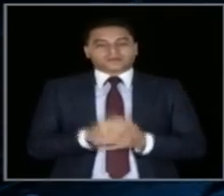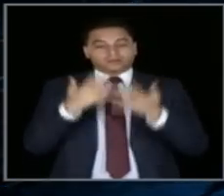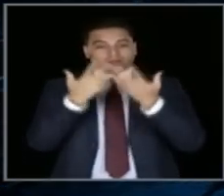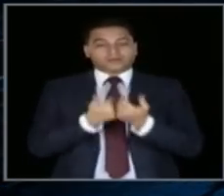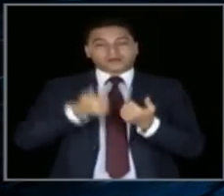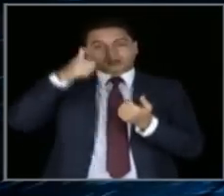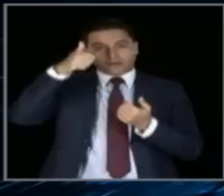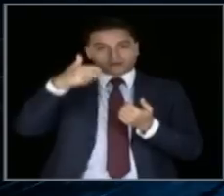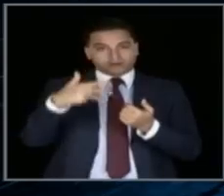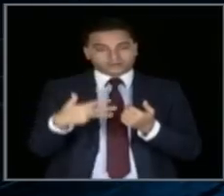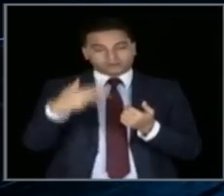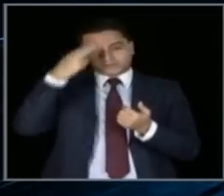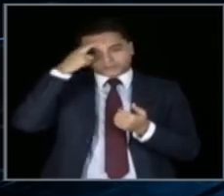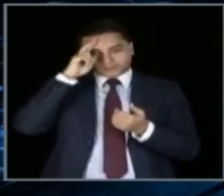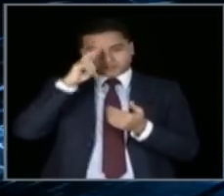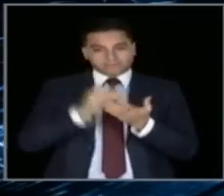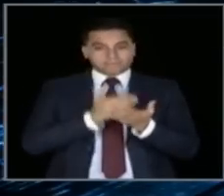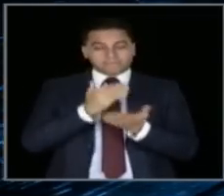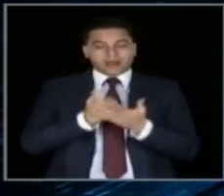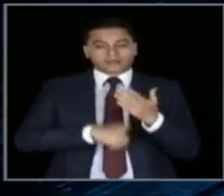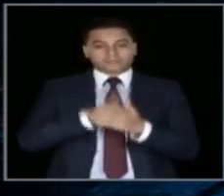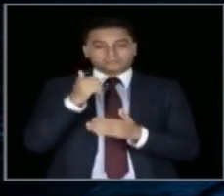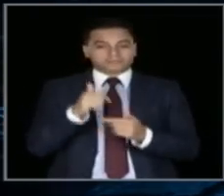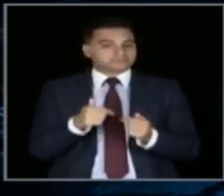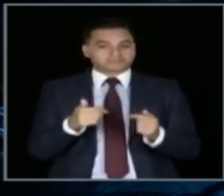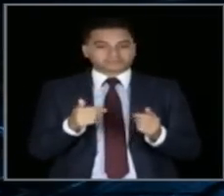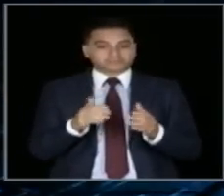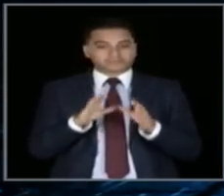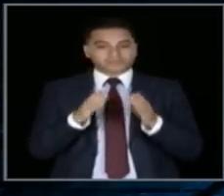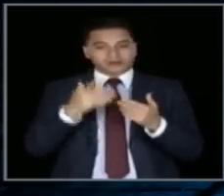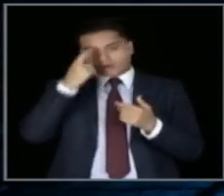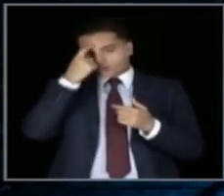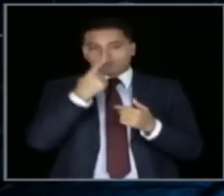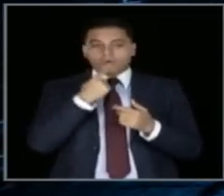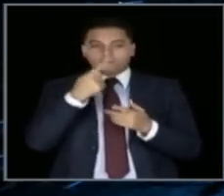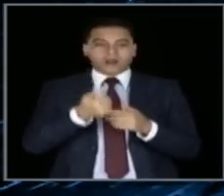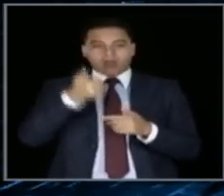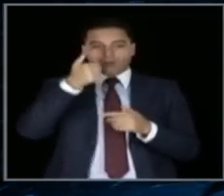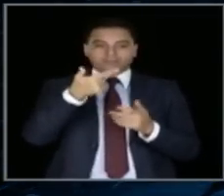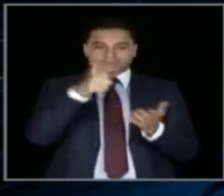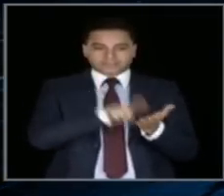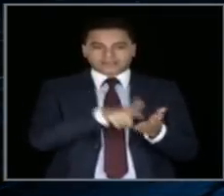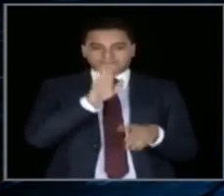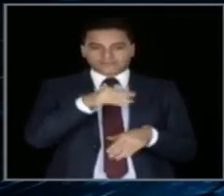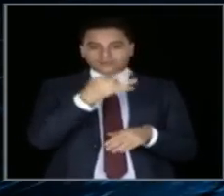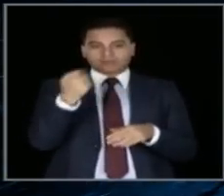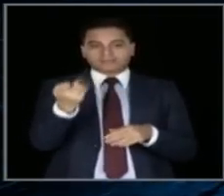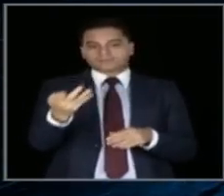ترتيب المجموعة التالتة بعد ماتش النهارده: الهنود الحمر في الصدارة 6